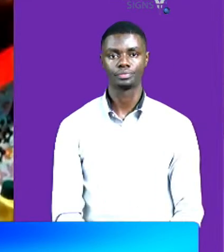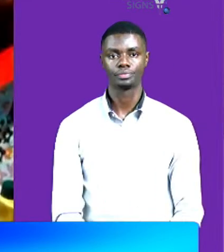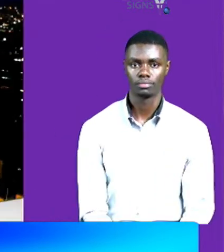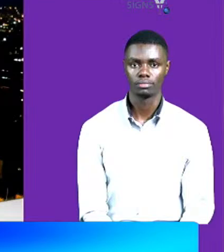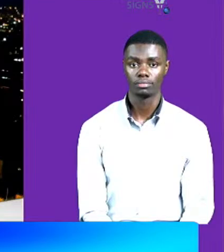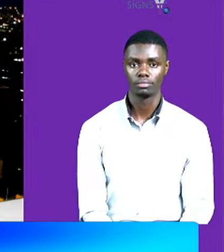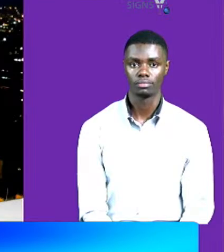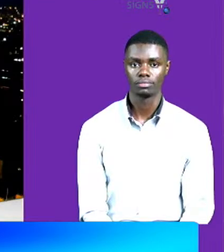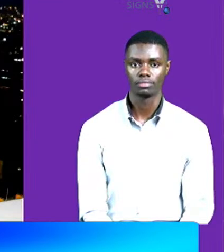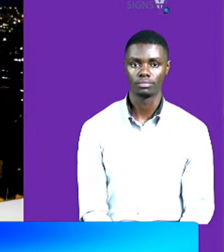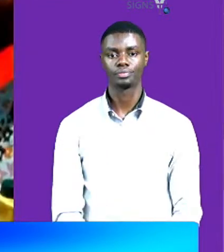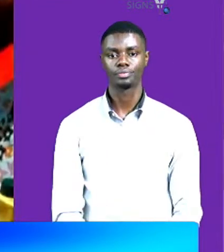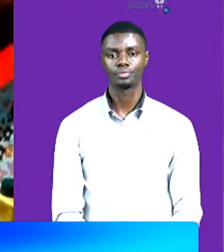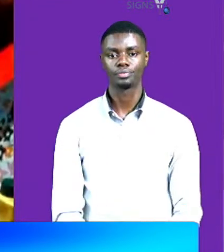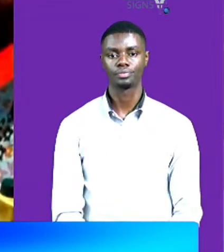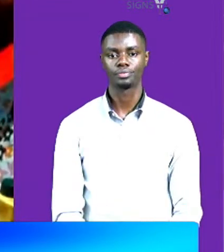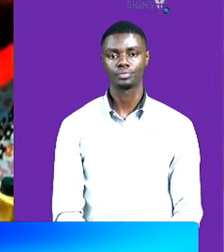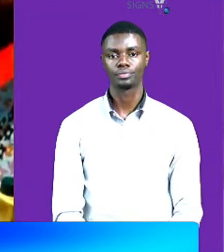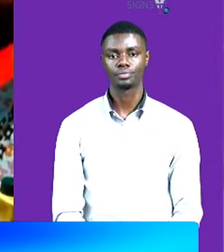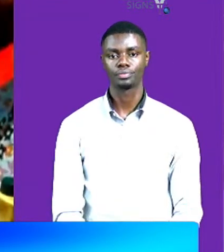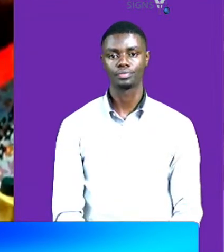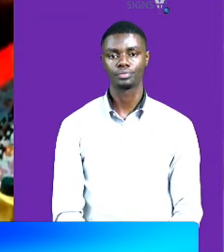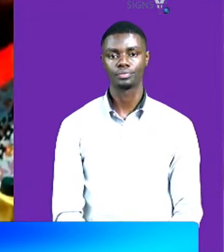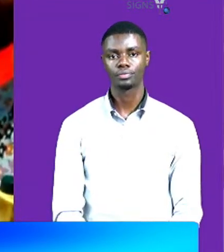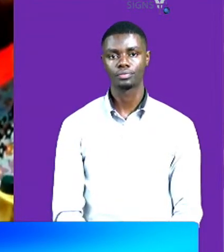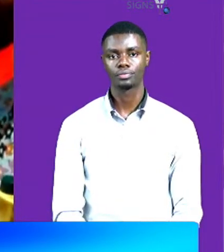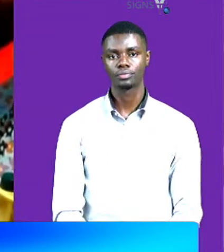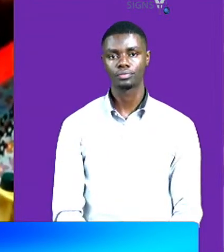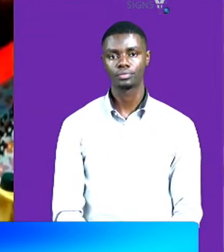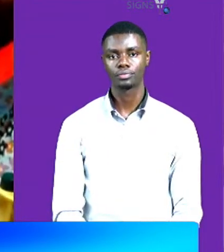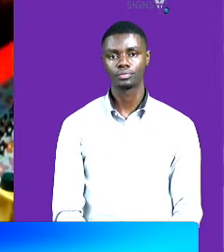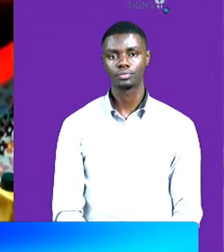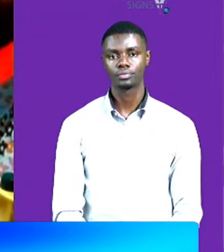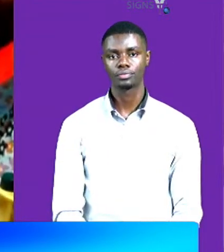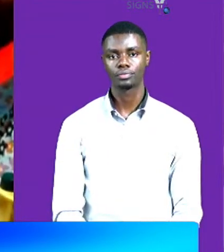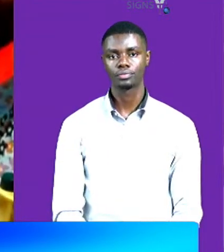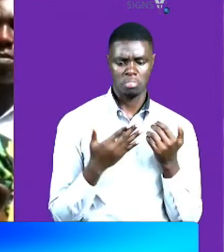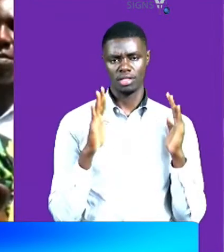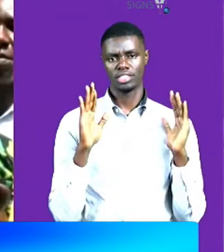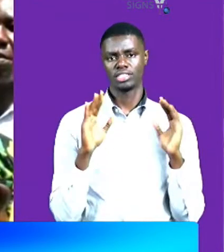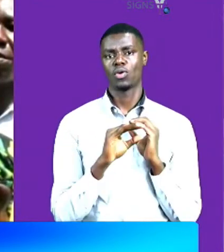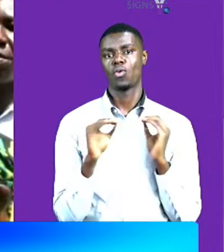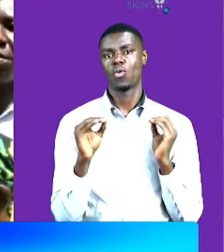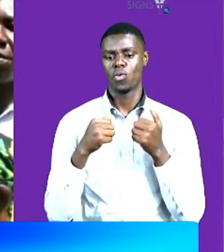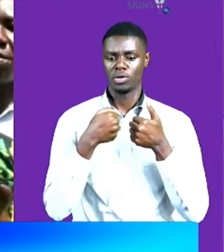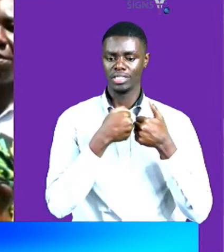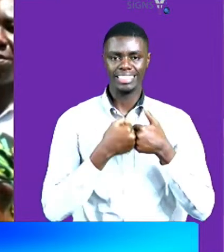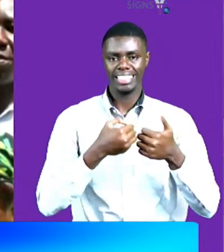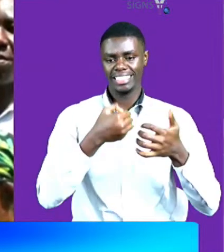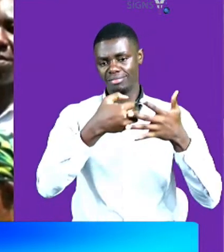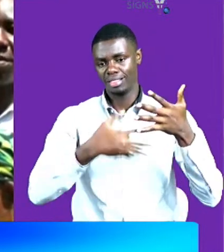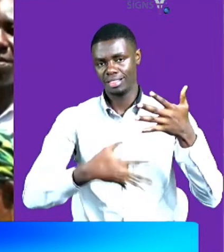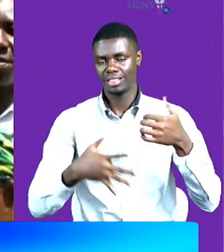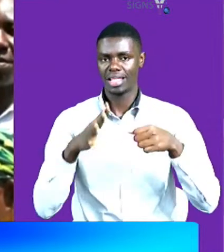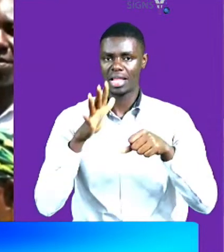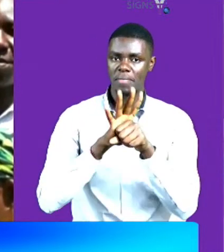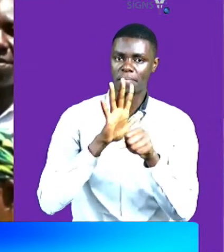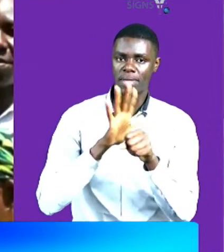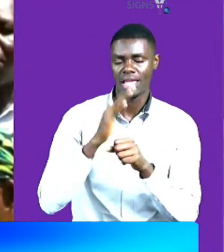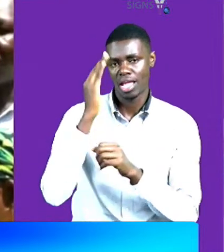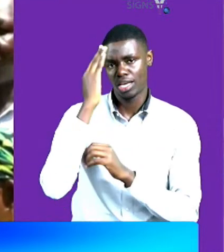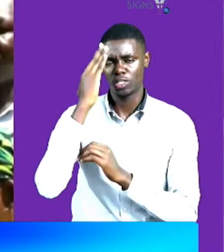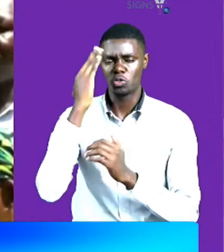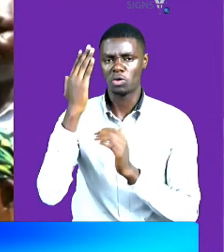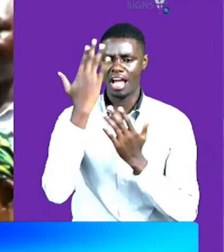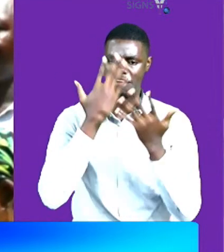Jumbe wangu tu kwake ni ya kwamba asife moyo. Mawimbi na dhoruba ni mengi. Ninajua kwamba atapitia milima